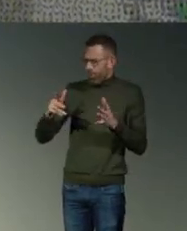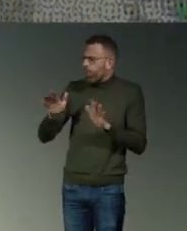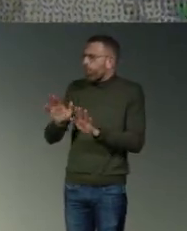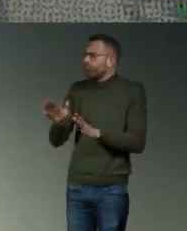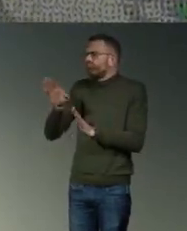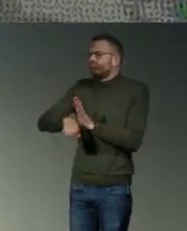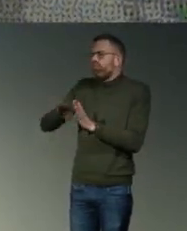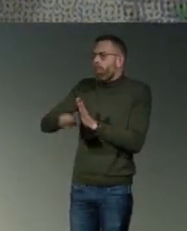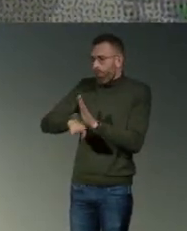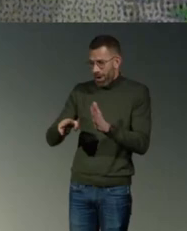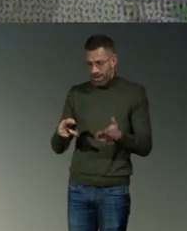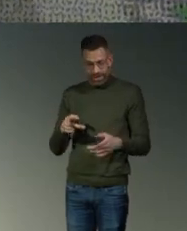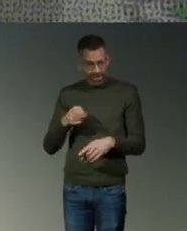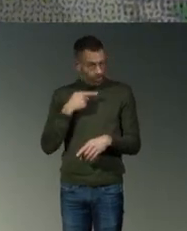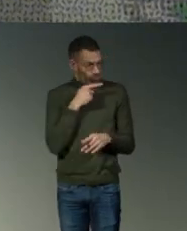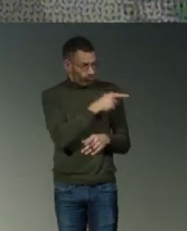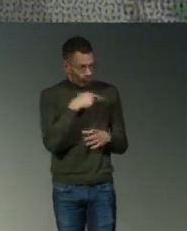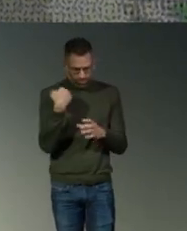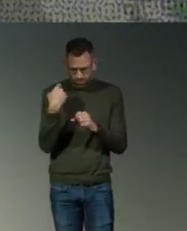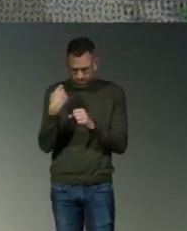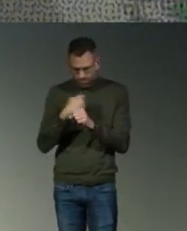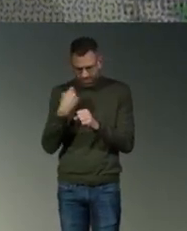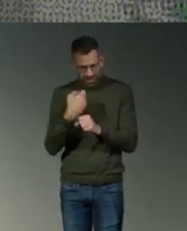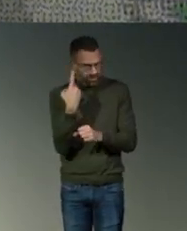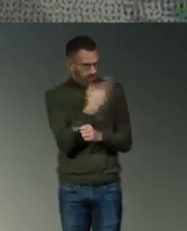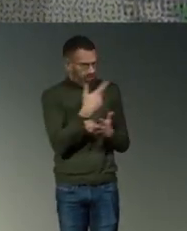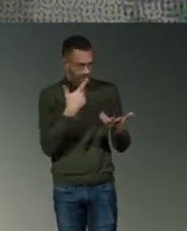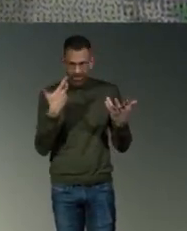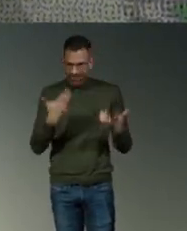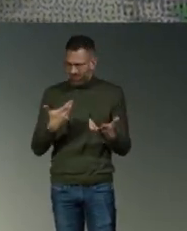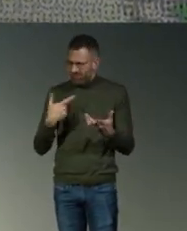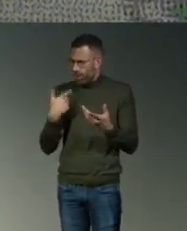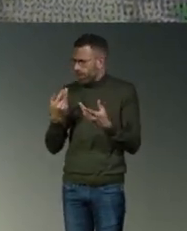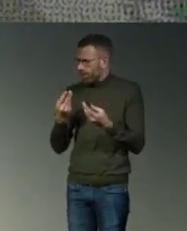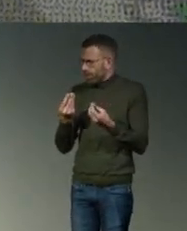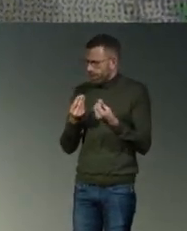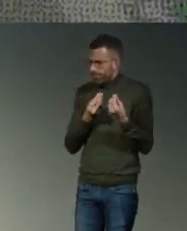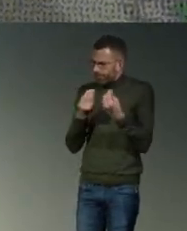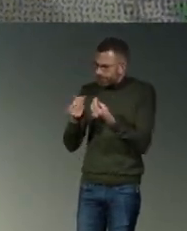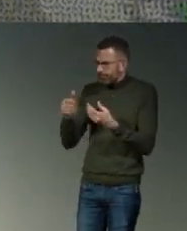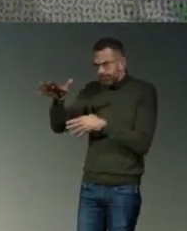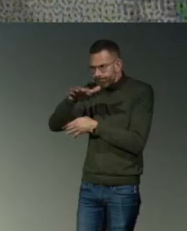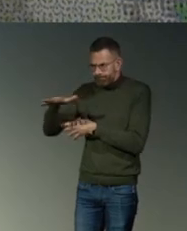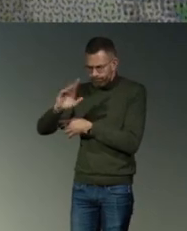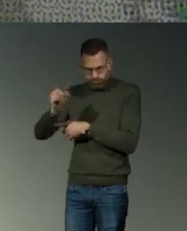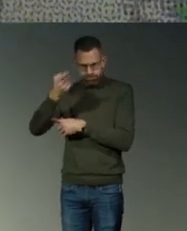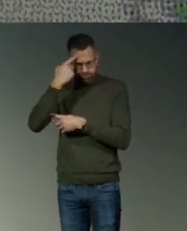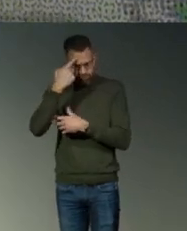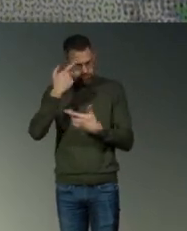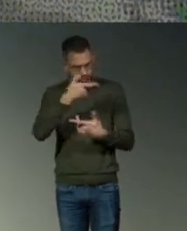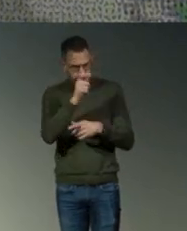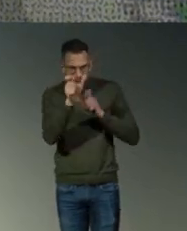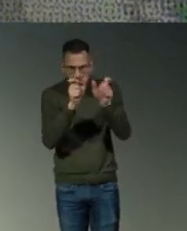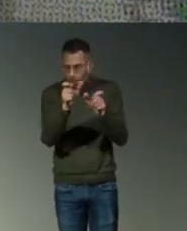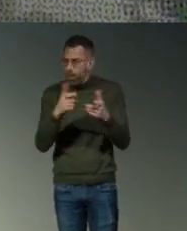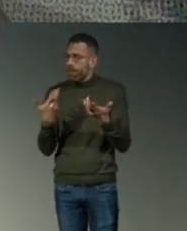travail, c'est de rendre une chair, rendre une sensibilité, rendre une manifestation sensible à ce que les mots recouvrent ou occultent. Derrière